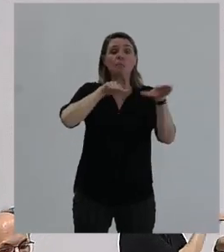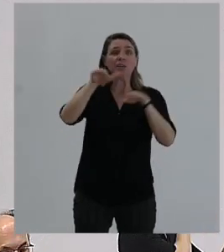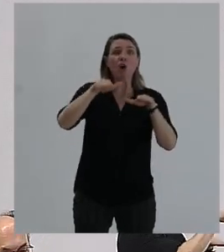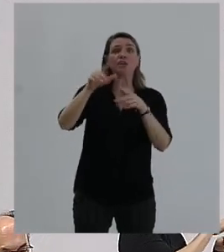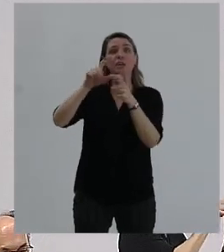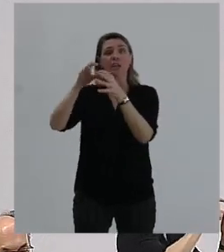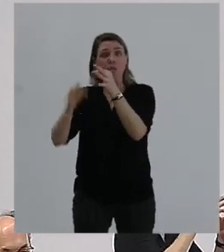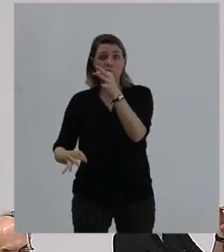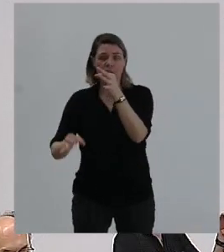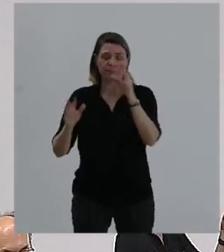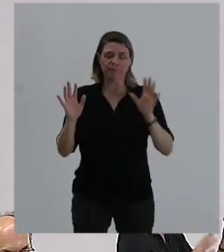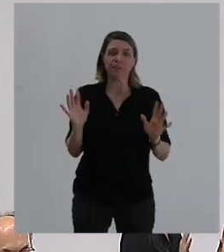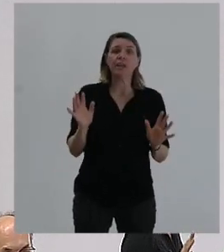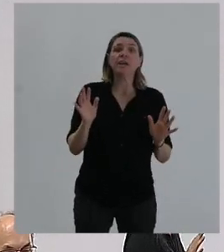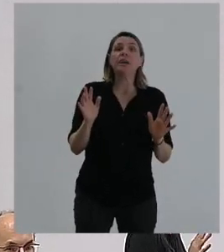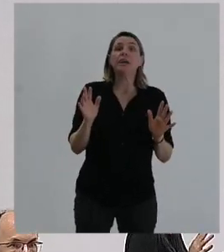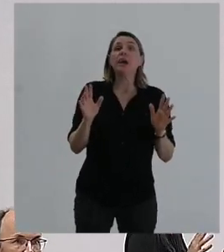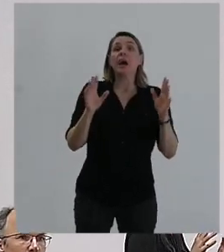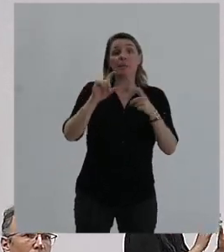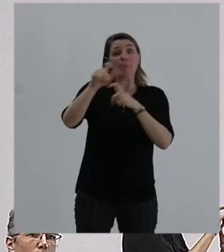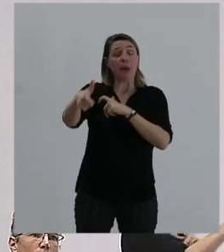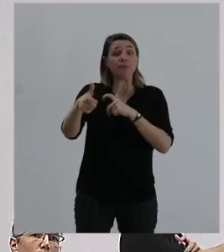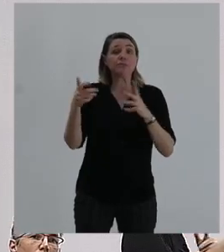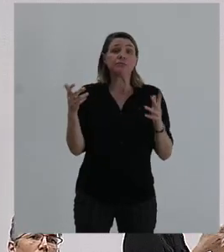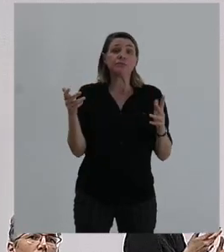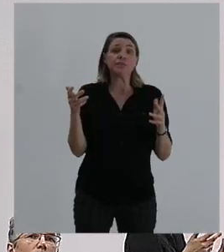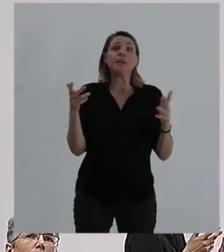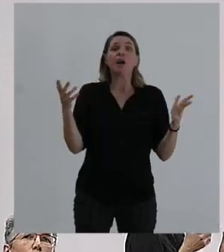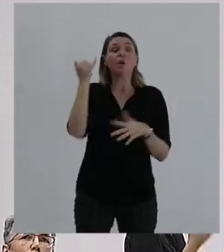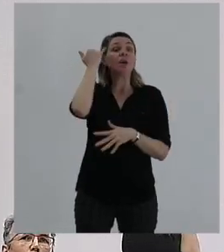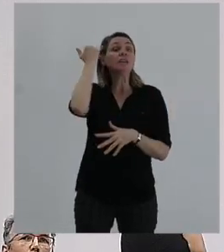Donc ça, c'est la première réponse. Ensuite,